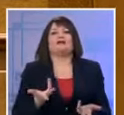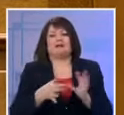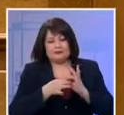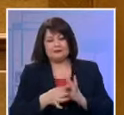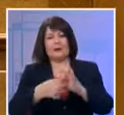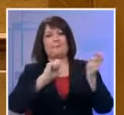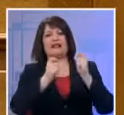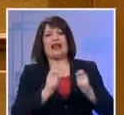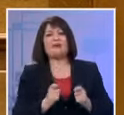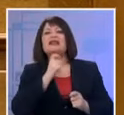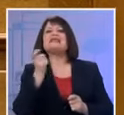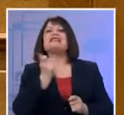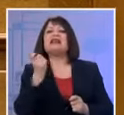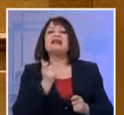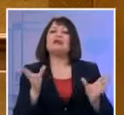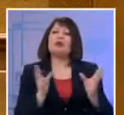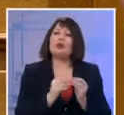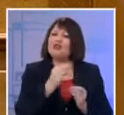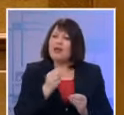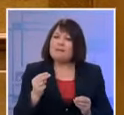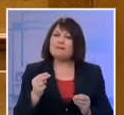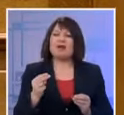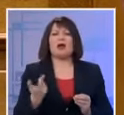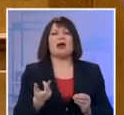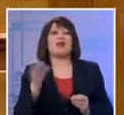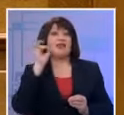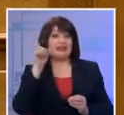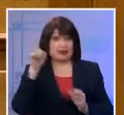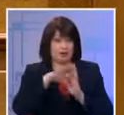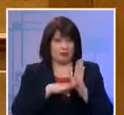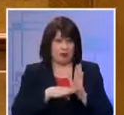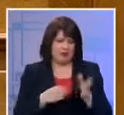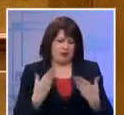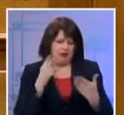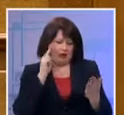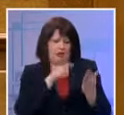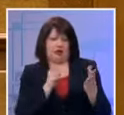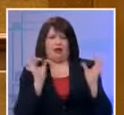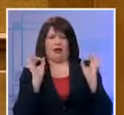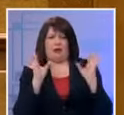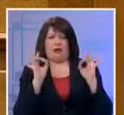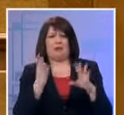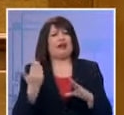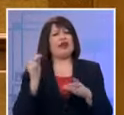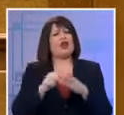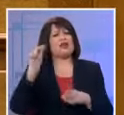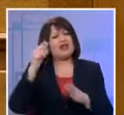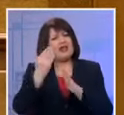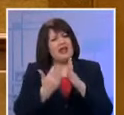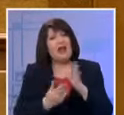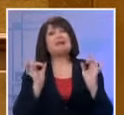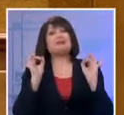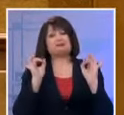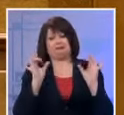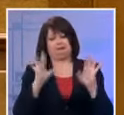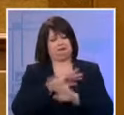της μεταρρύθμισης στο συνταξιοδοτικό πρόγραμμα? Βέβαια Θεσσαλονίκης κανείς δεν βλέπει πουθενά. Αυτό είναι μια άλλη κουβέντα.